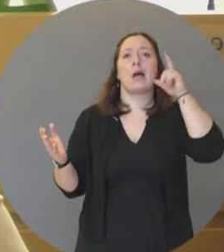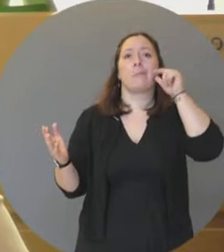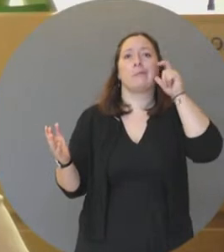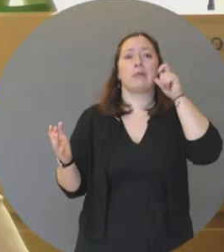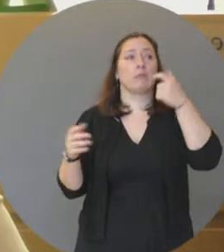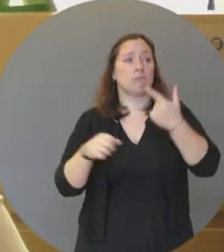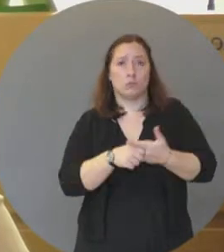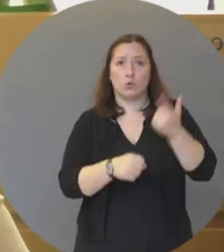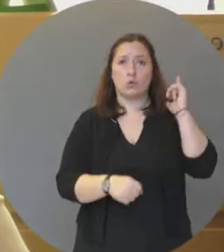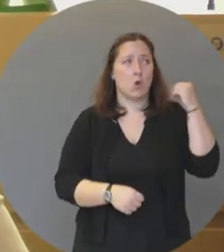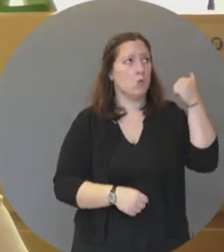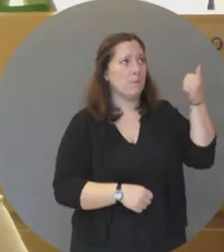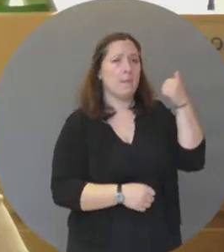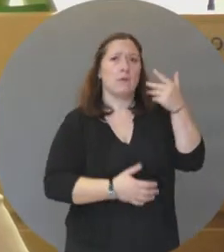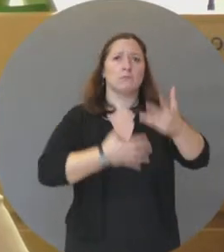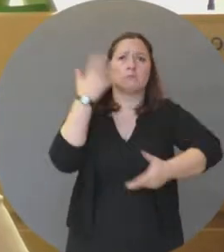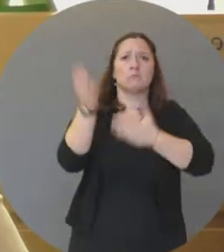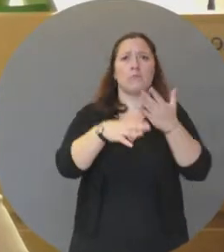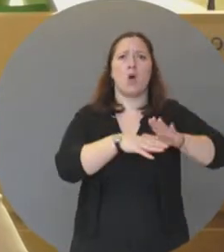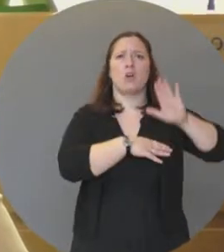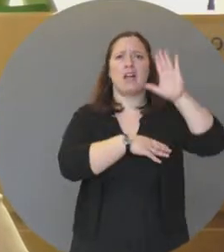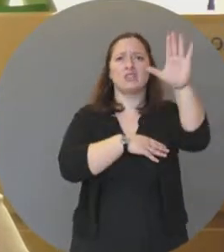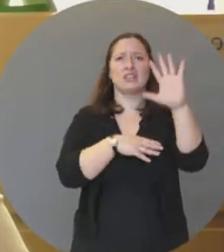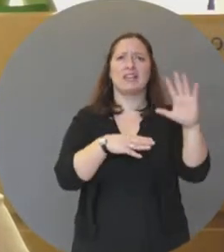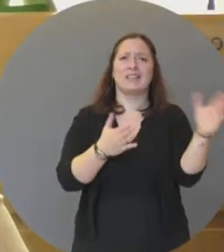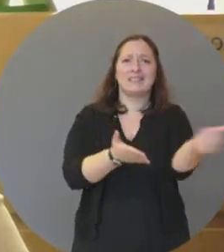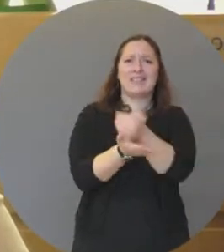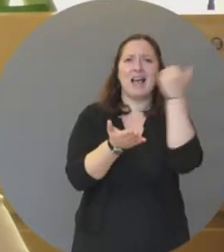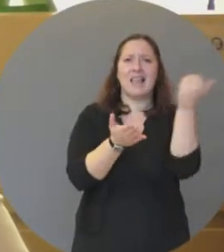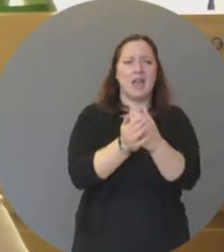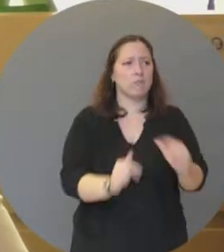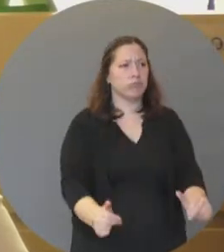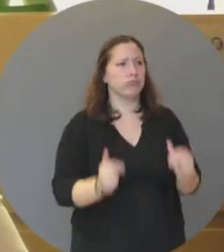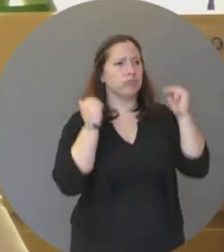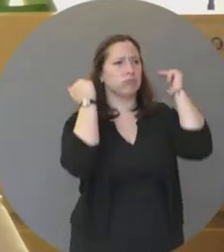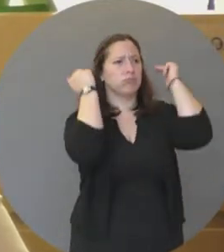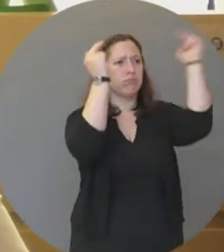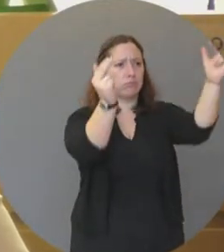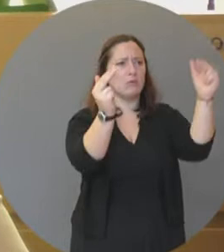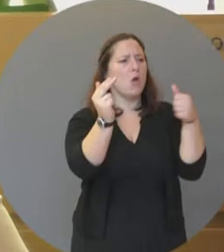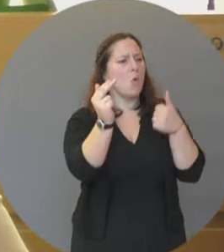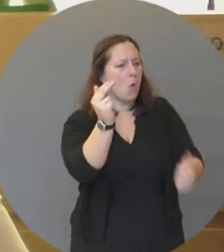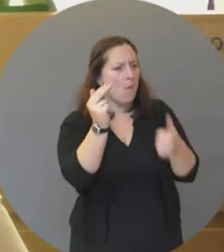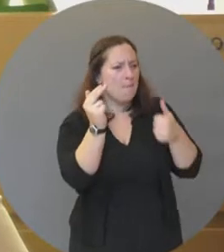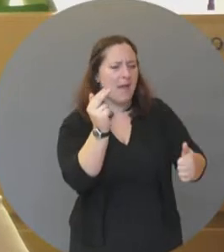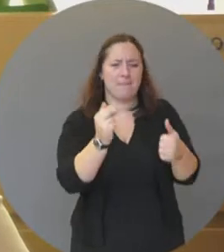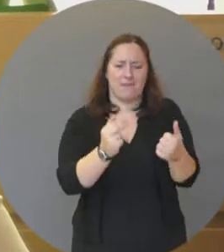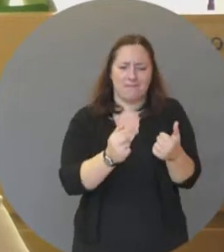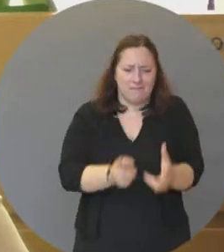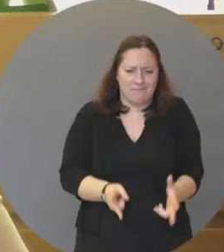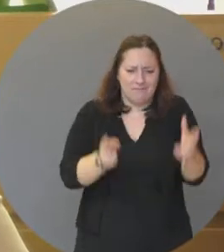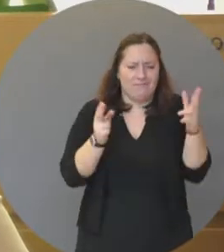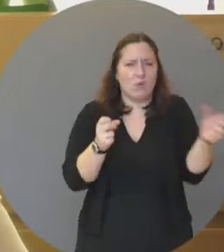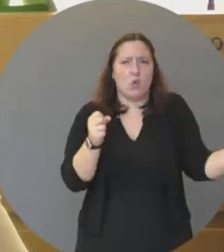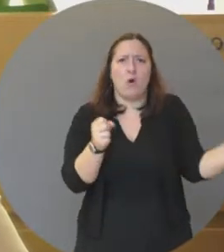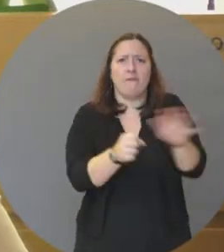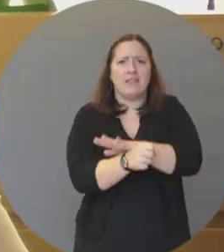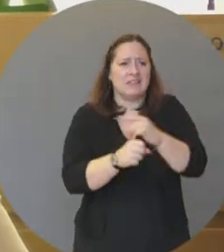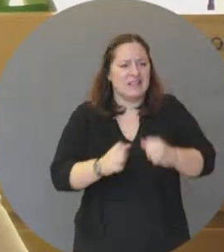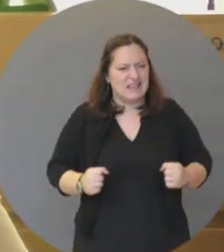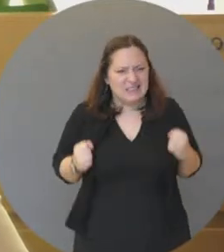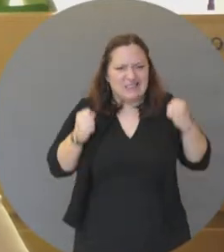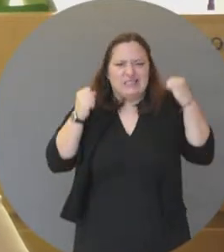devait être devait mieux rémunérer celles et ceux qui avaient tenu le pays à bout de bras qu'il avait fait tourner devant durant la